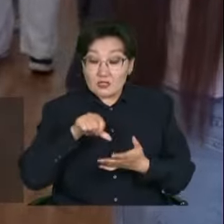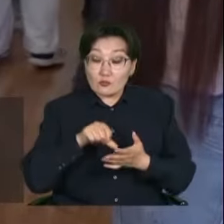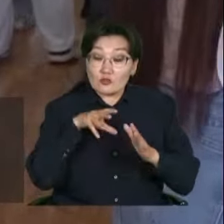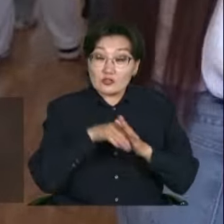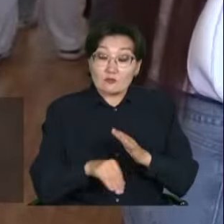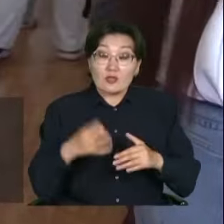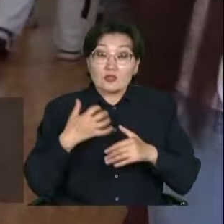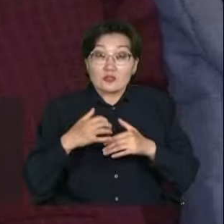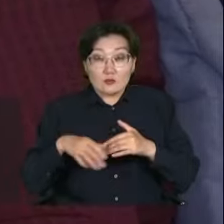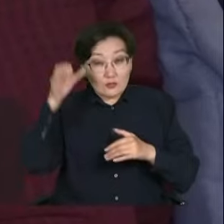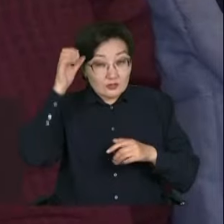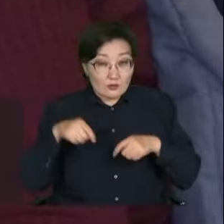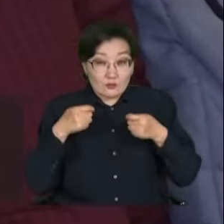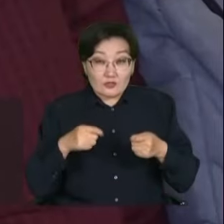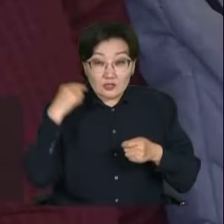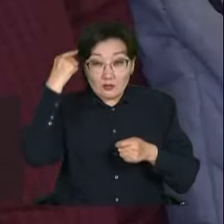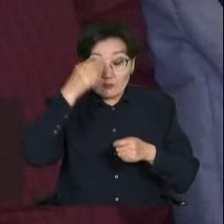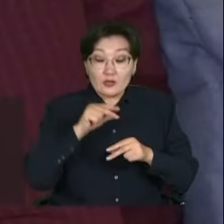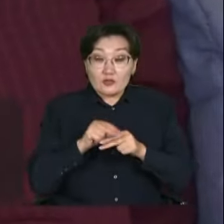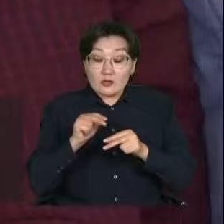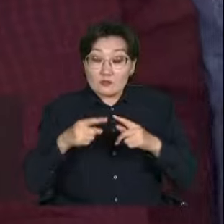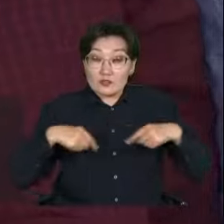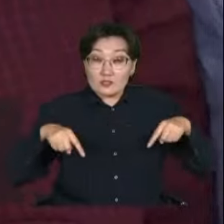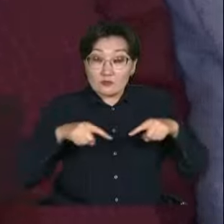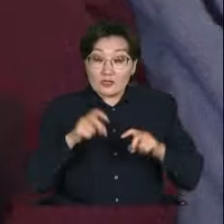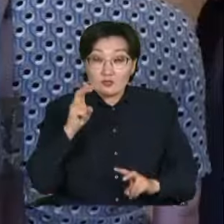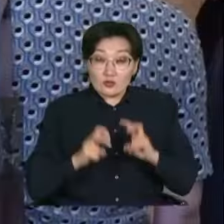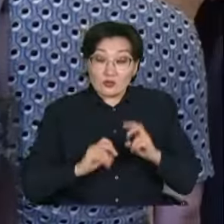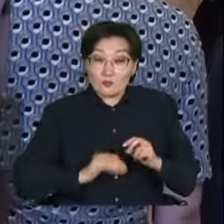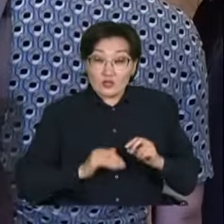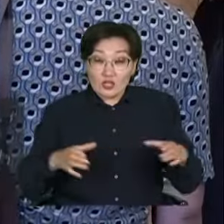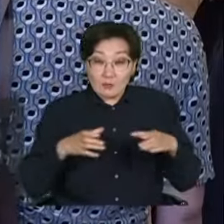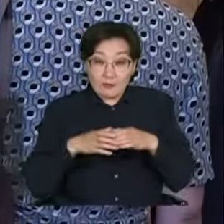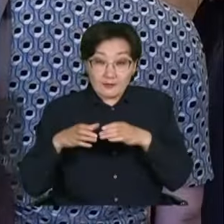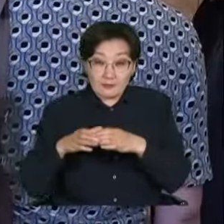ішінде орта білім беру, жеке білім беру ұйымдары мен өндірістік жеке компаниялар бар.